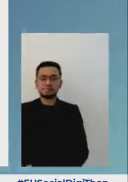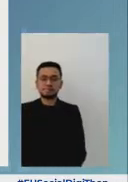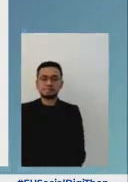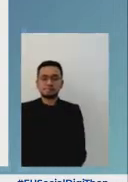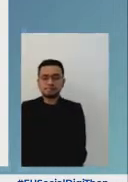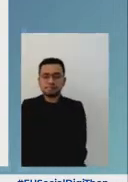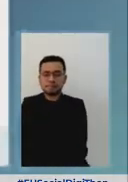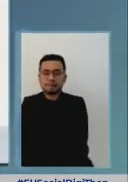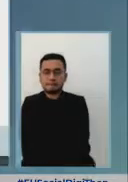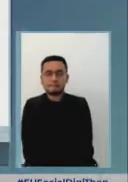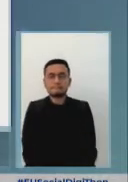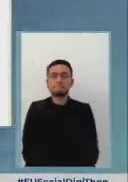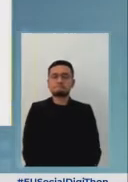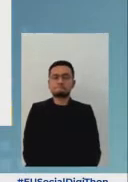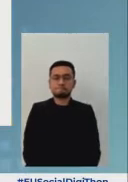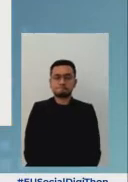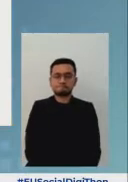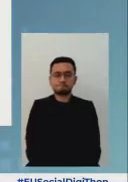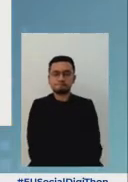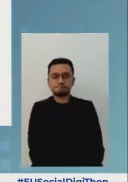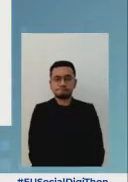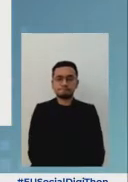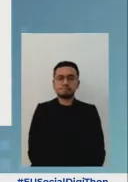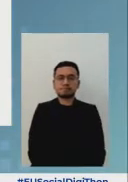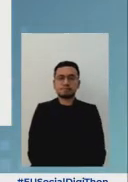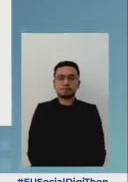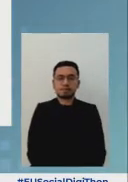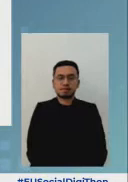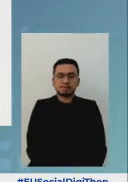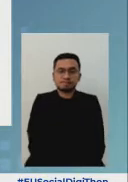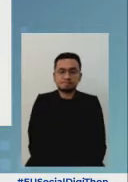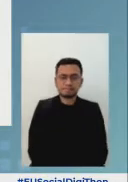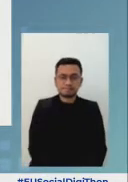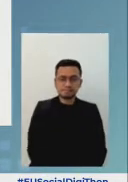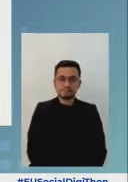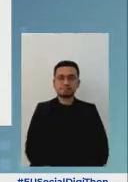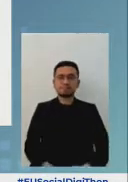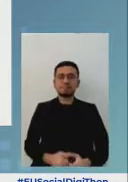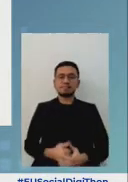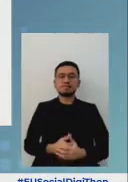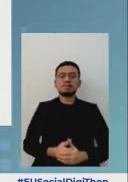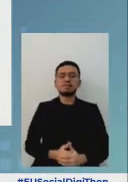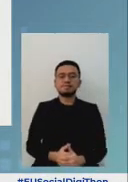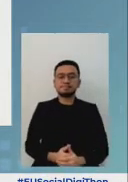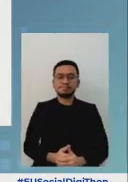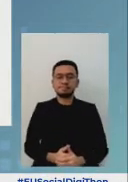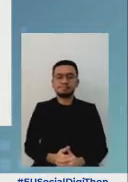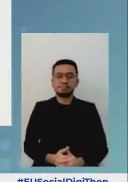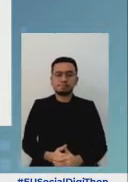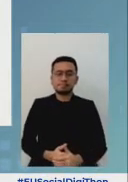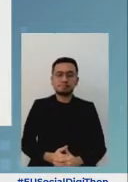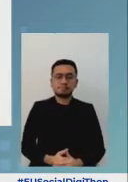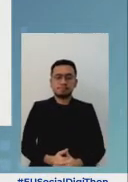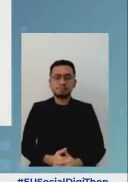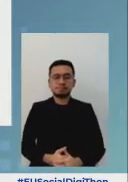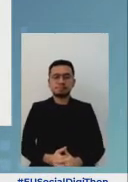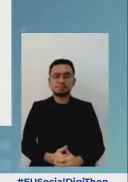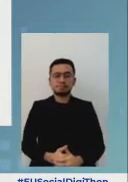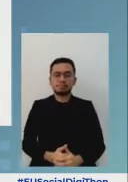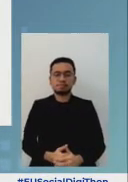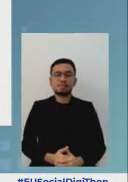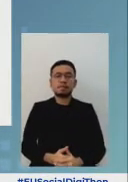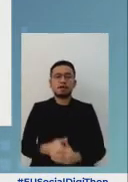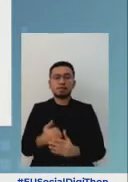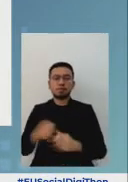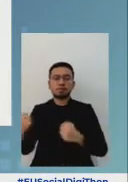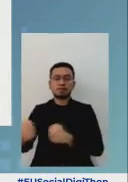Bu. Oke. Baik, tadi sampai di mana? Oke, sampai di sini ya, dampak cyberbullying pada